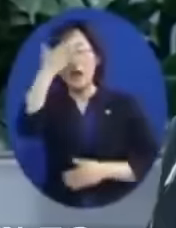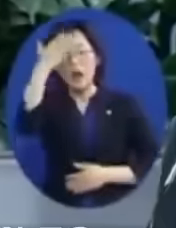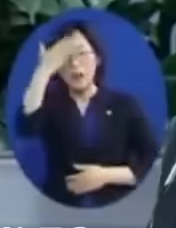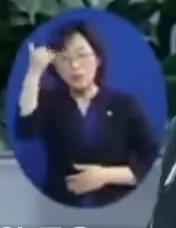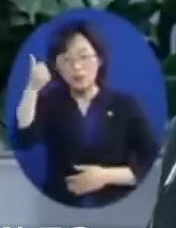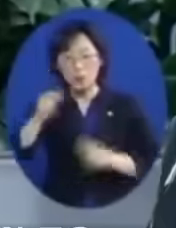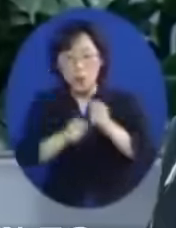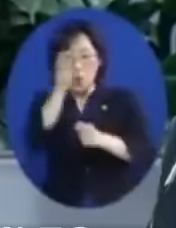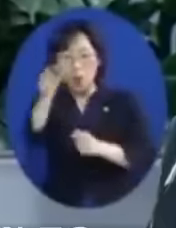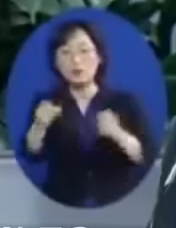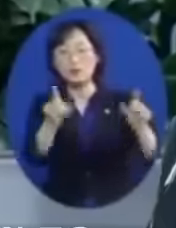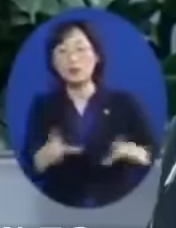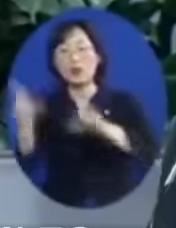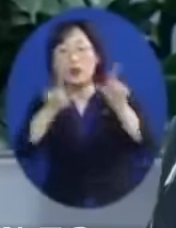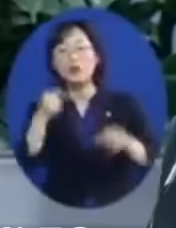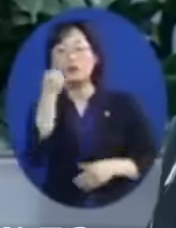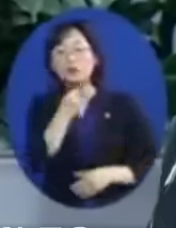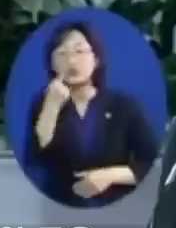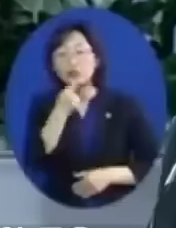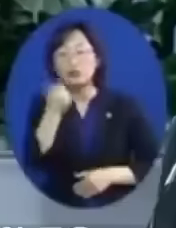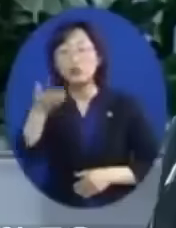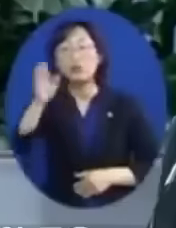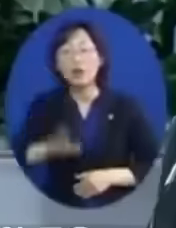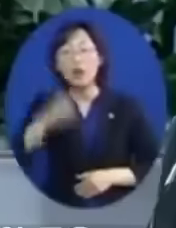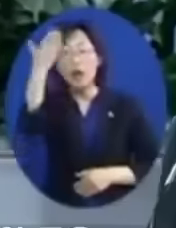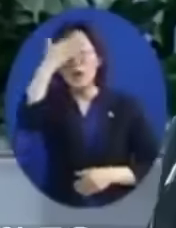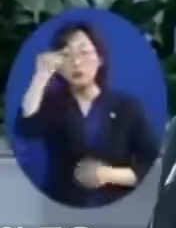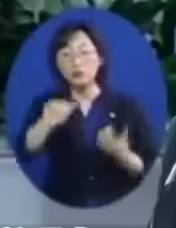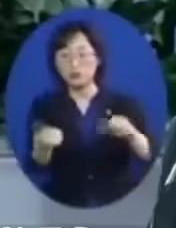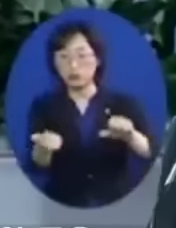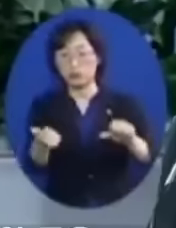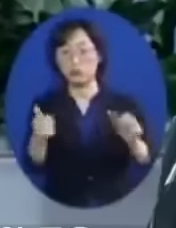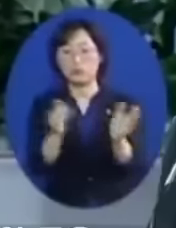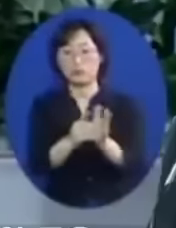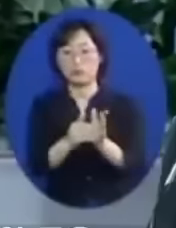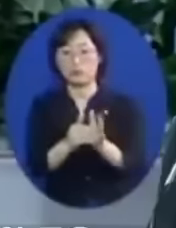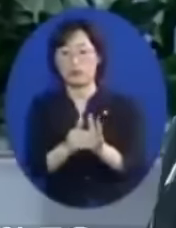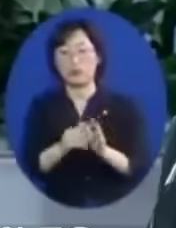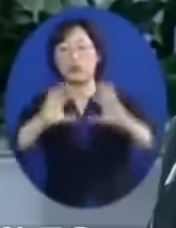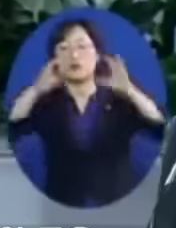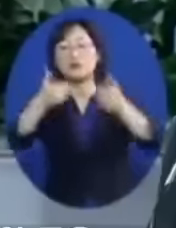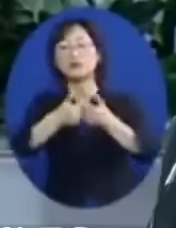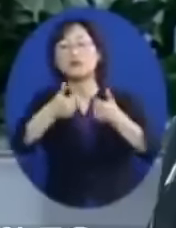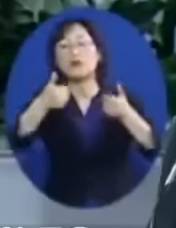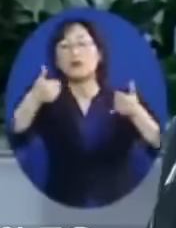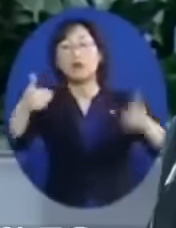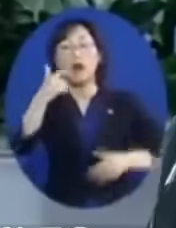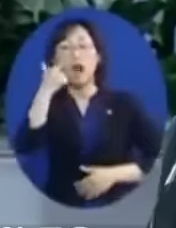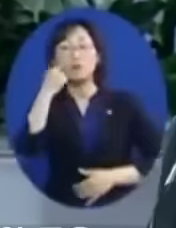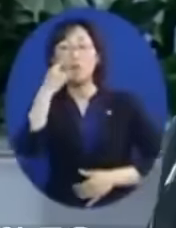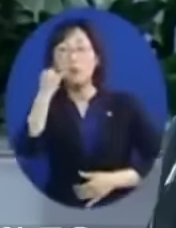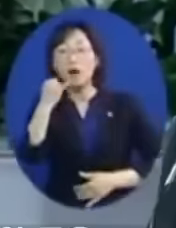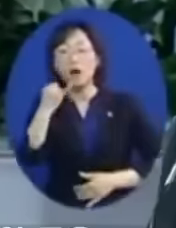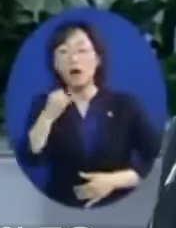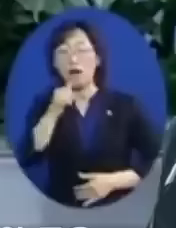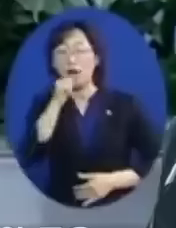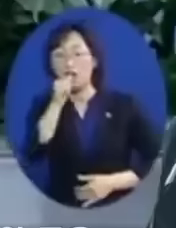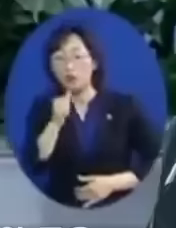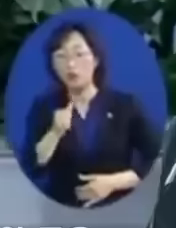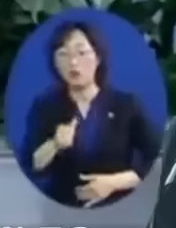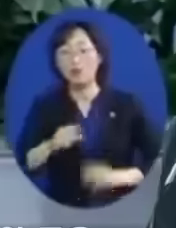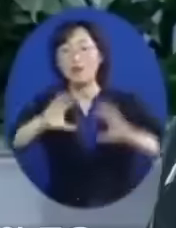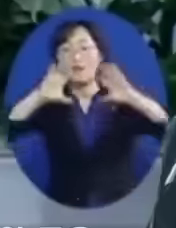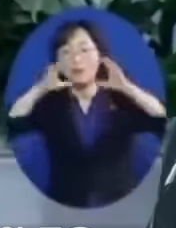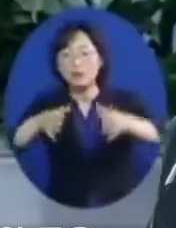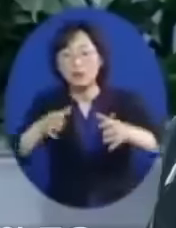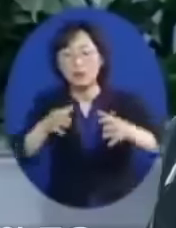줄로 알았었습니다. 그런데 그 할아버지가 세상을 떠섰습니다. 아버지, 어머니는 결코 세상에서 안